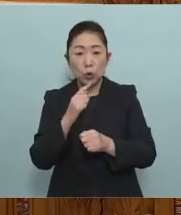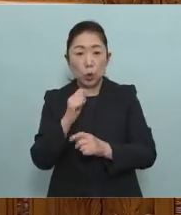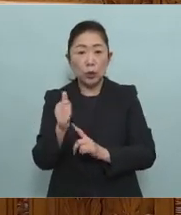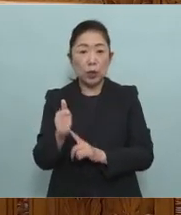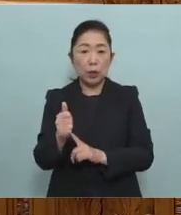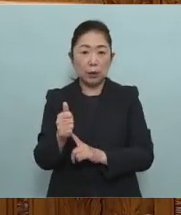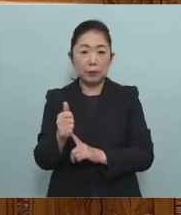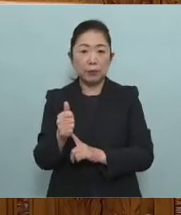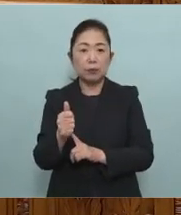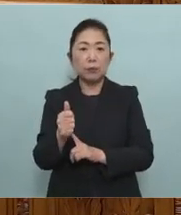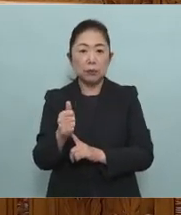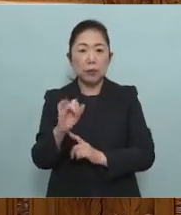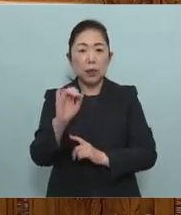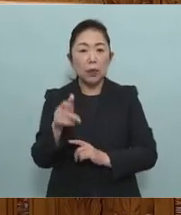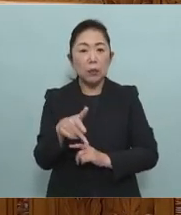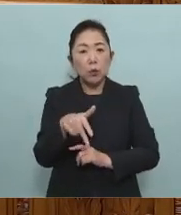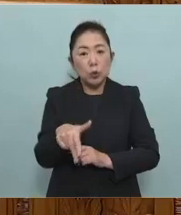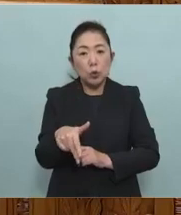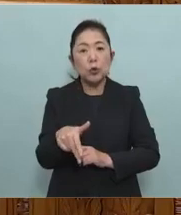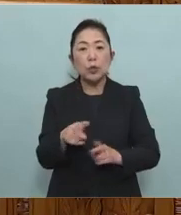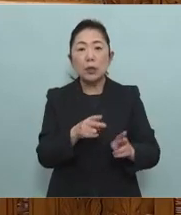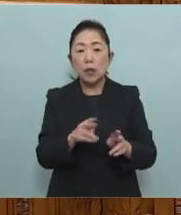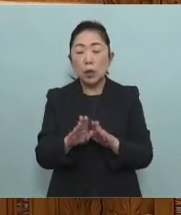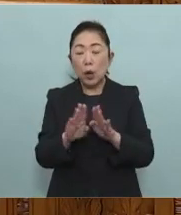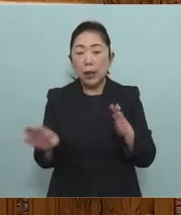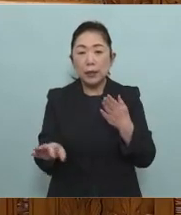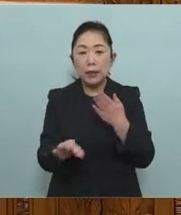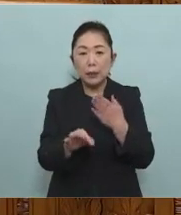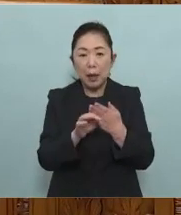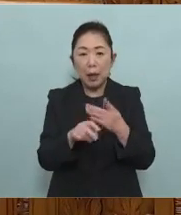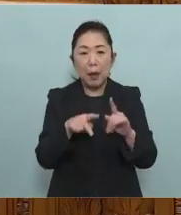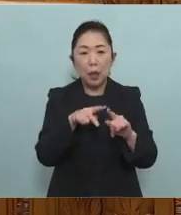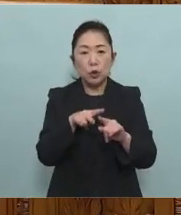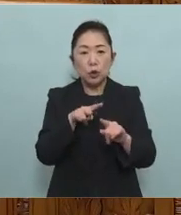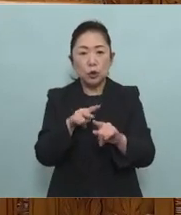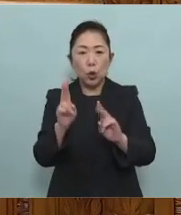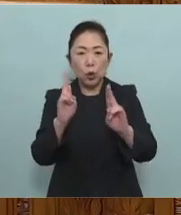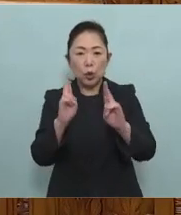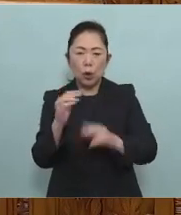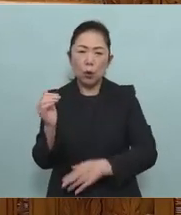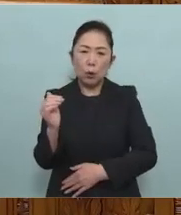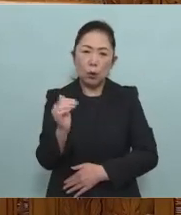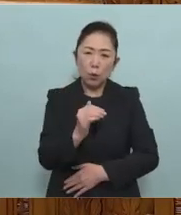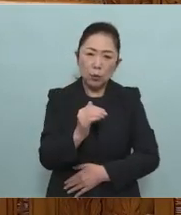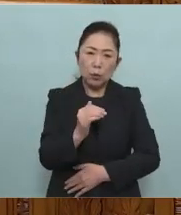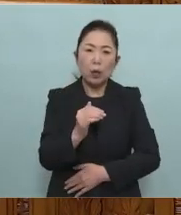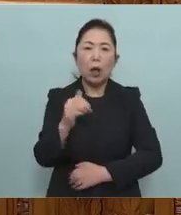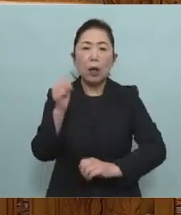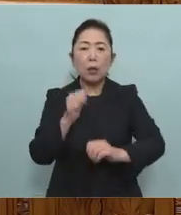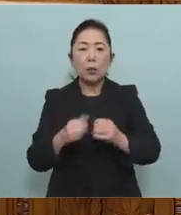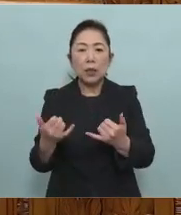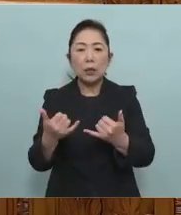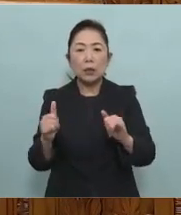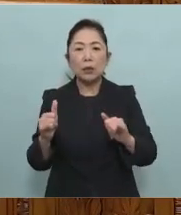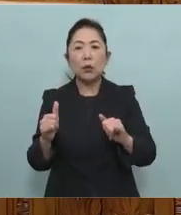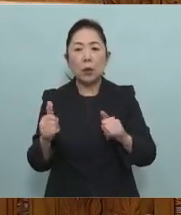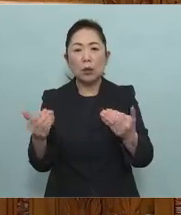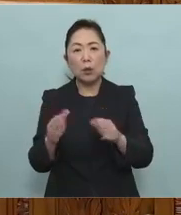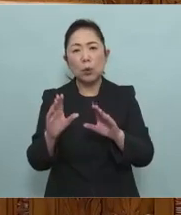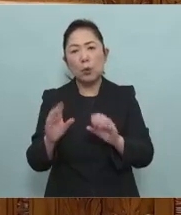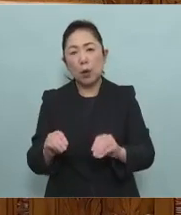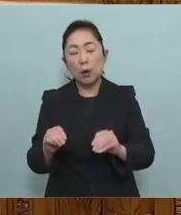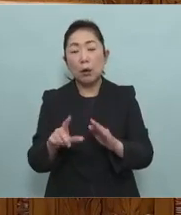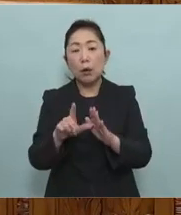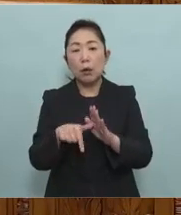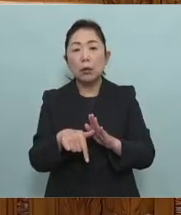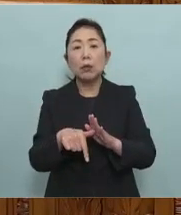が、インボイス制度が導入されることにより中小企業が活力をそがれ、フリーランスが廃業に追い込まれるならば、